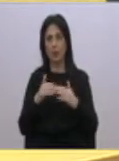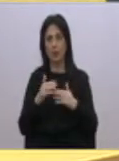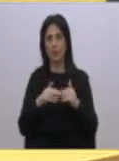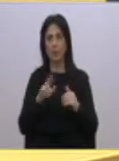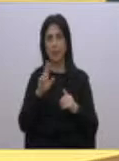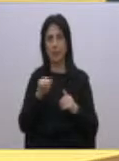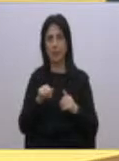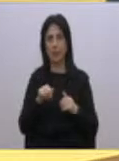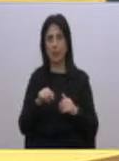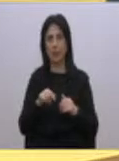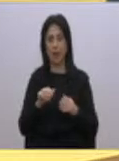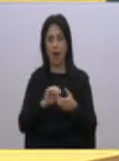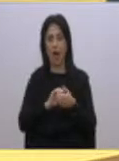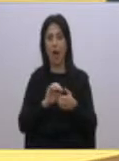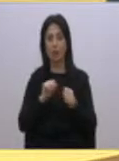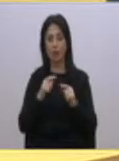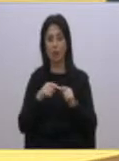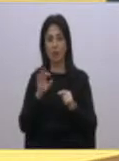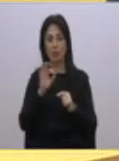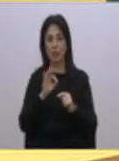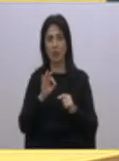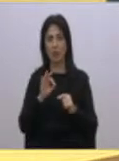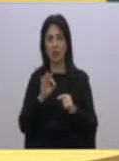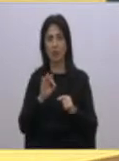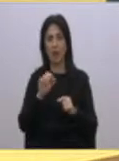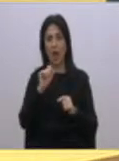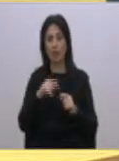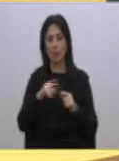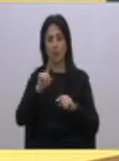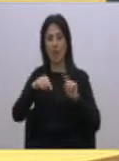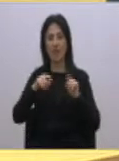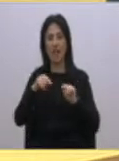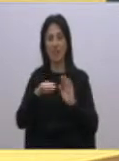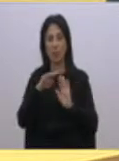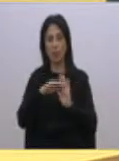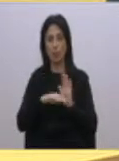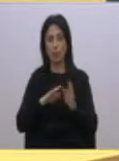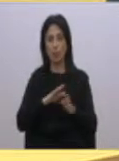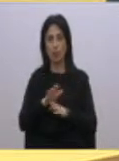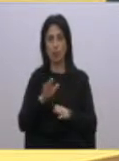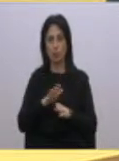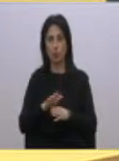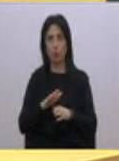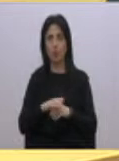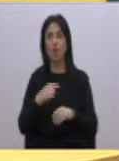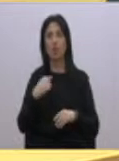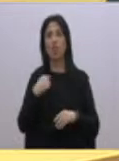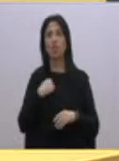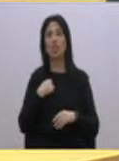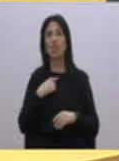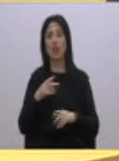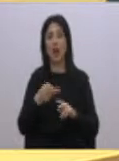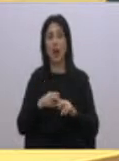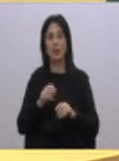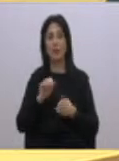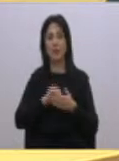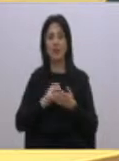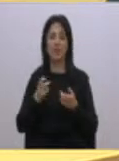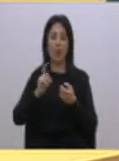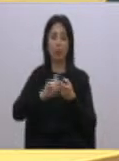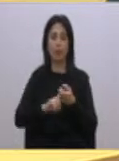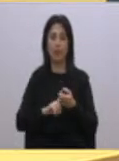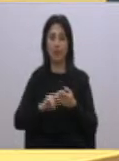და ასოცირებით შესახებ, ასოცირებით ნაკისრბალებულებებს. ჩვენ ამის საფუძველზე